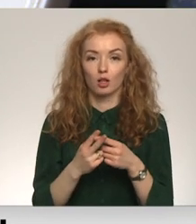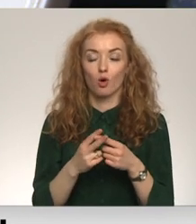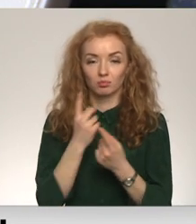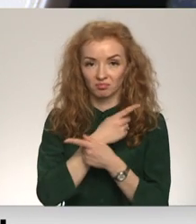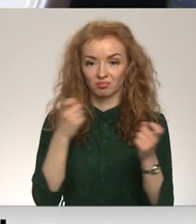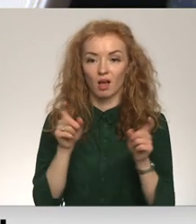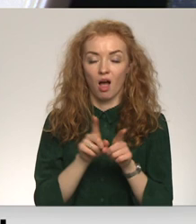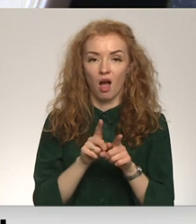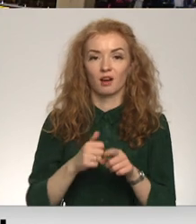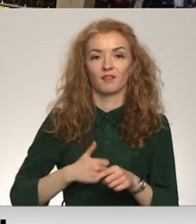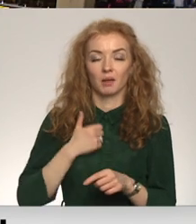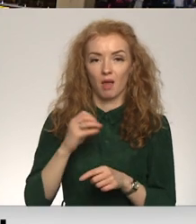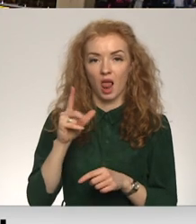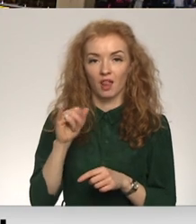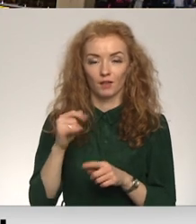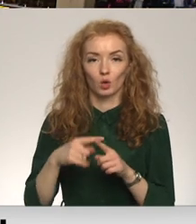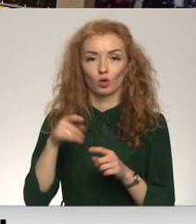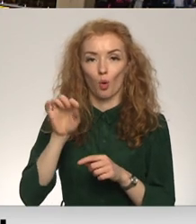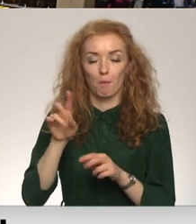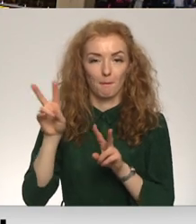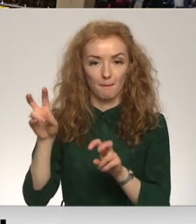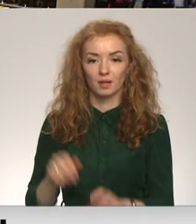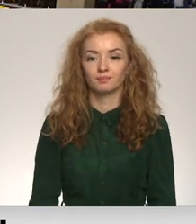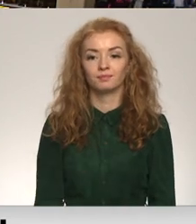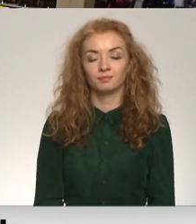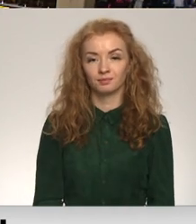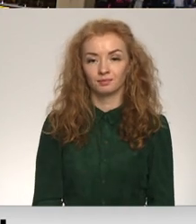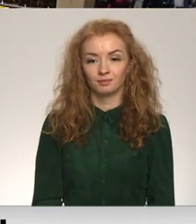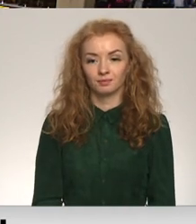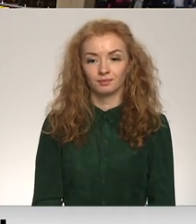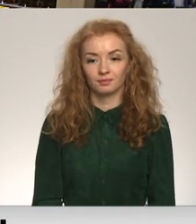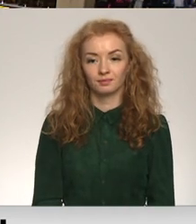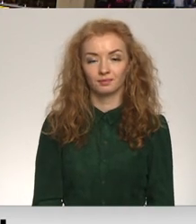arī veikalu ķēdes LV un TOP. Māris Klūga, Māris Jurgensons, Latvijas televīzija.